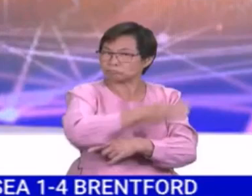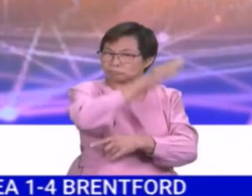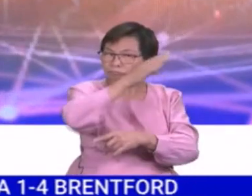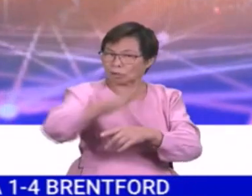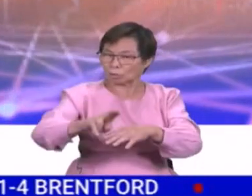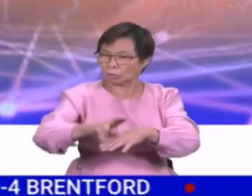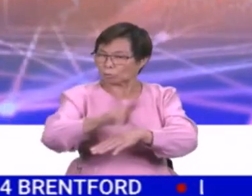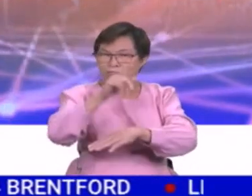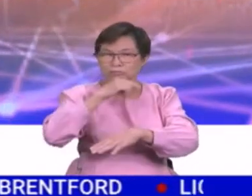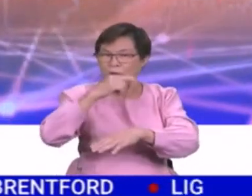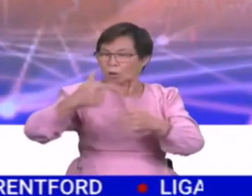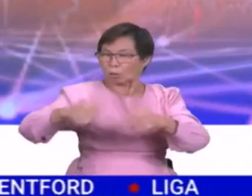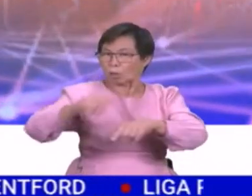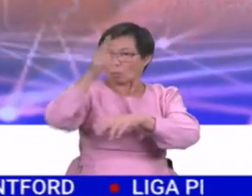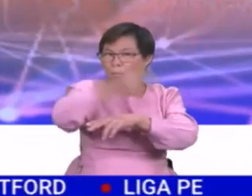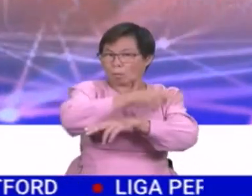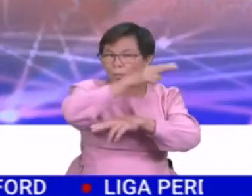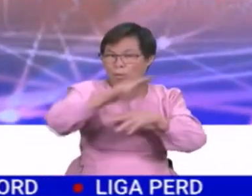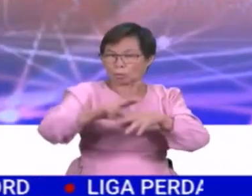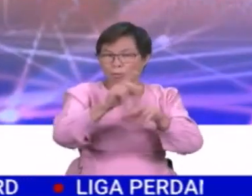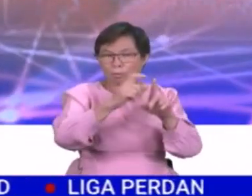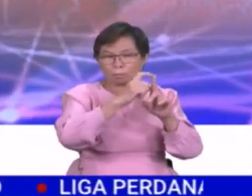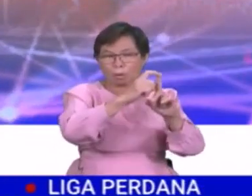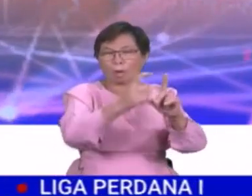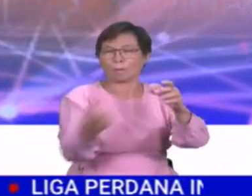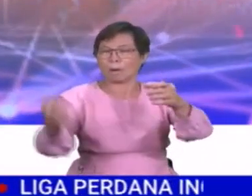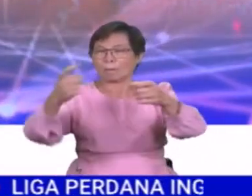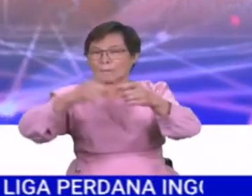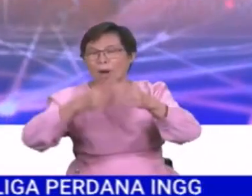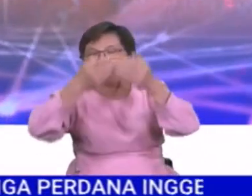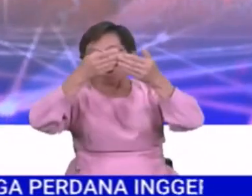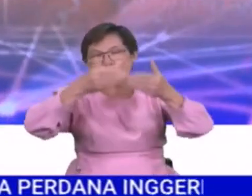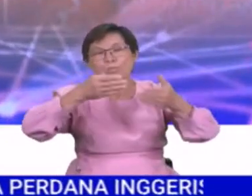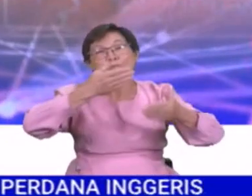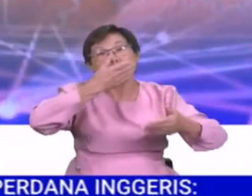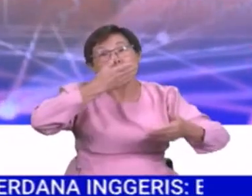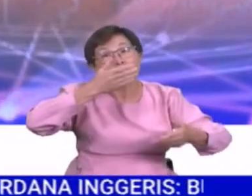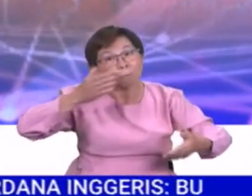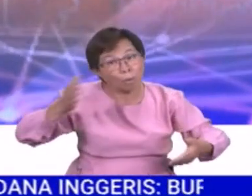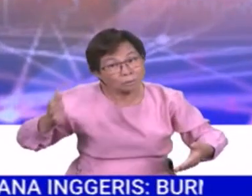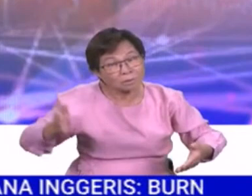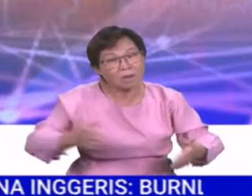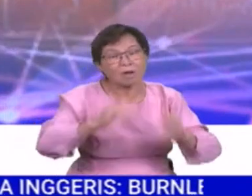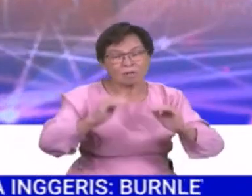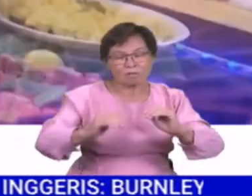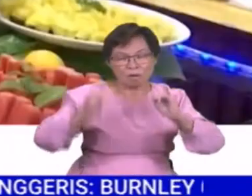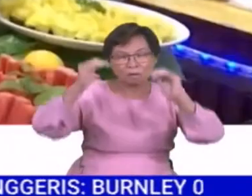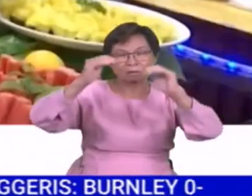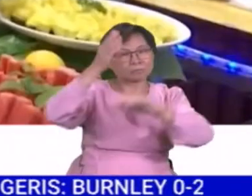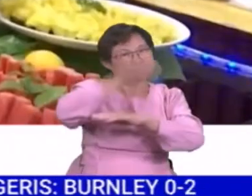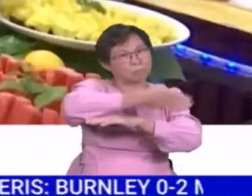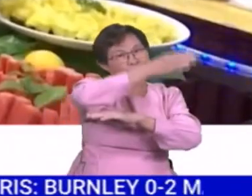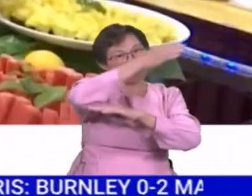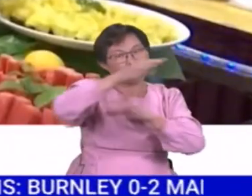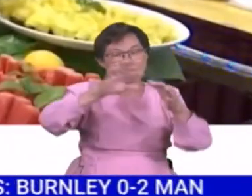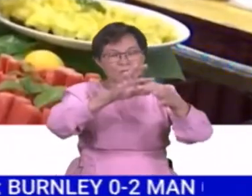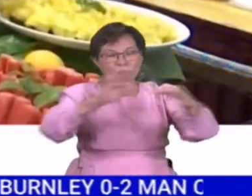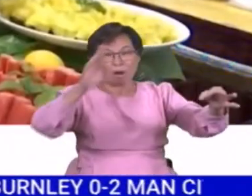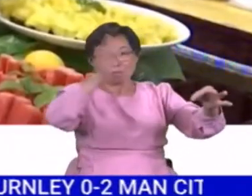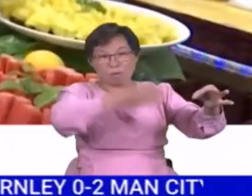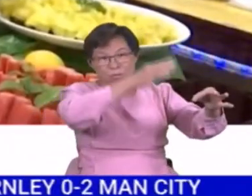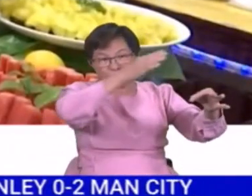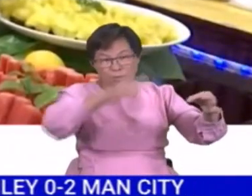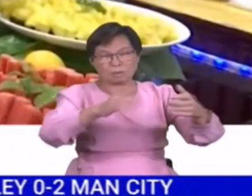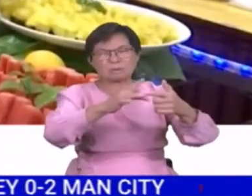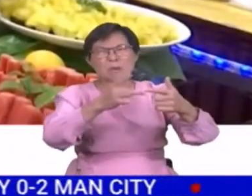sembarang perkataan yang membentuk frasa berkaitan berbuka puasa antarfrasa yang dilarang iftar obat